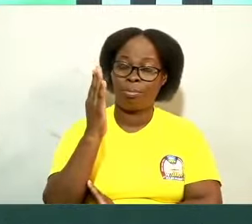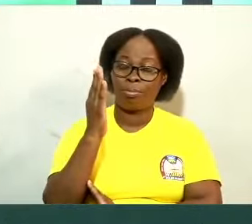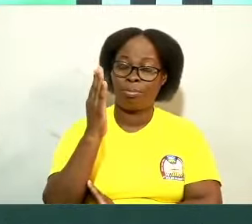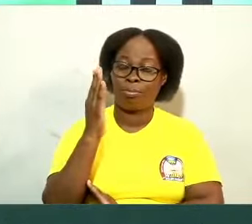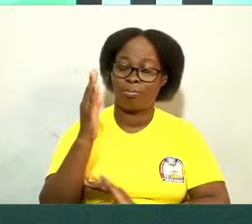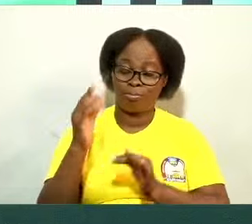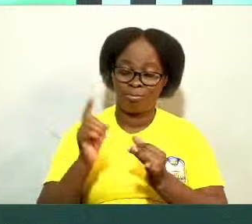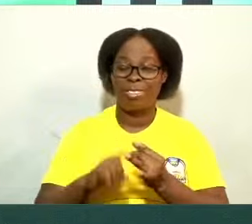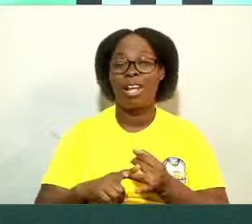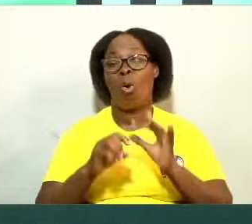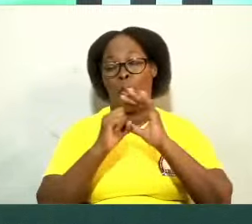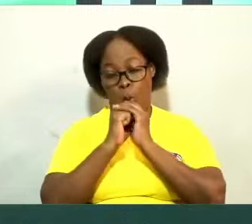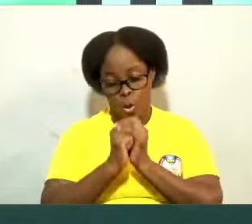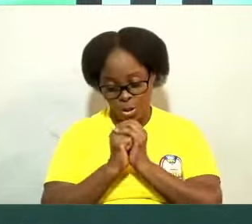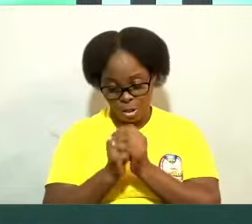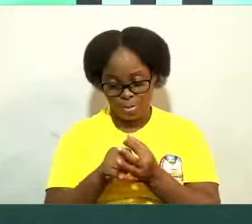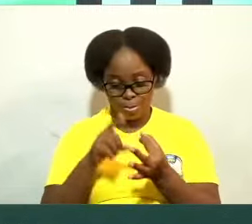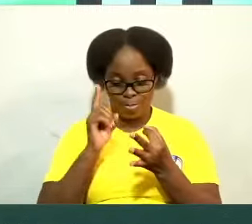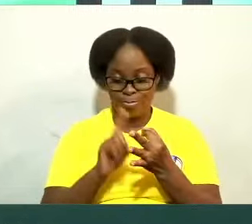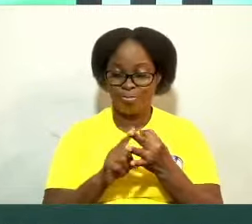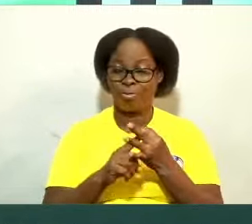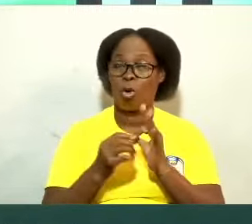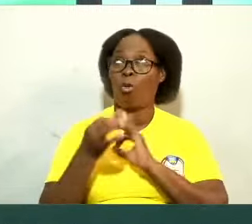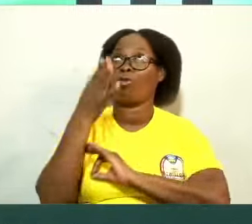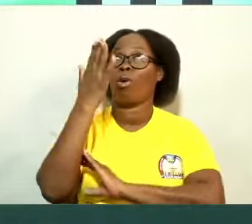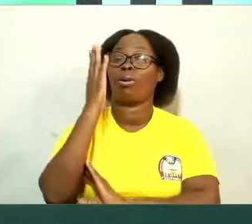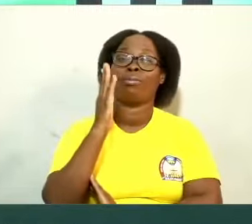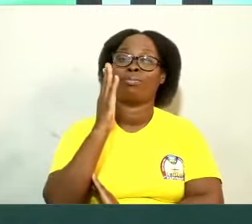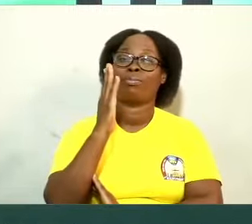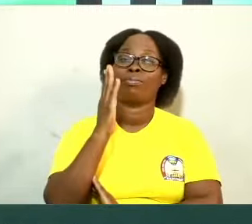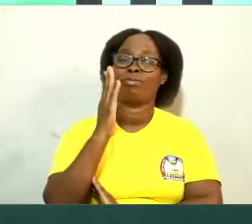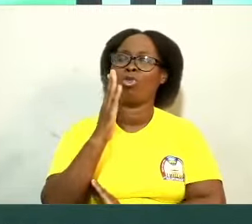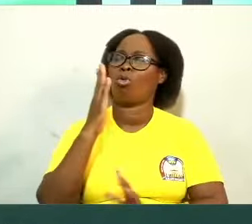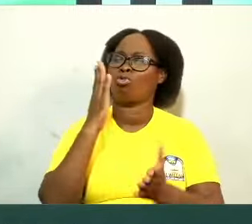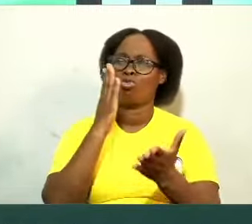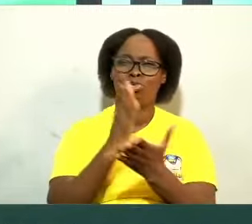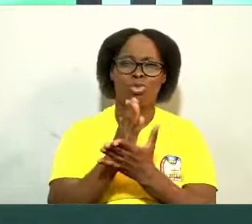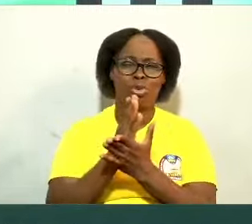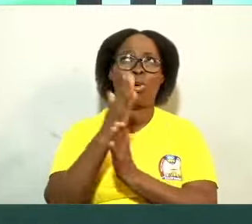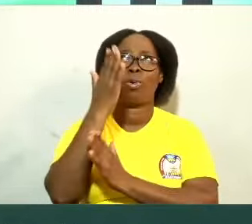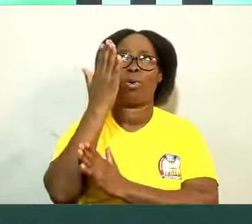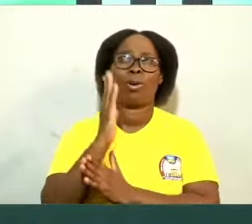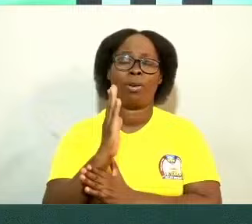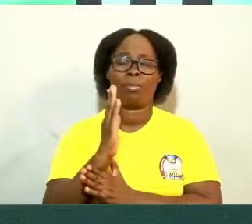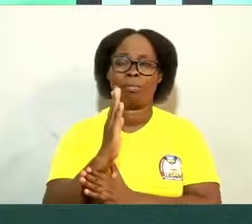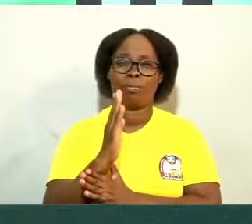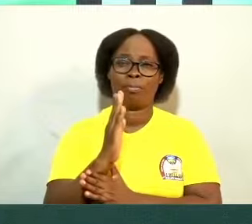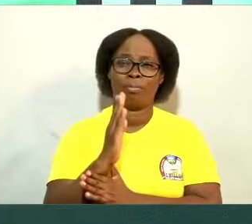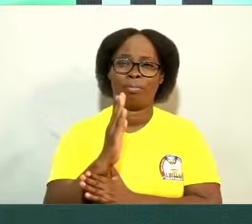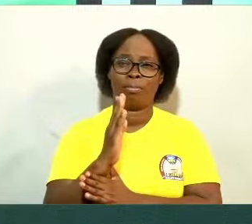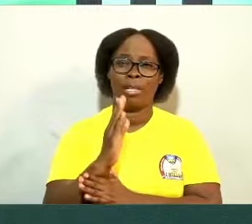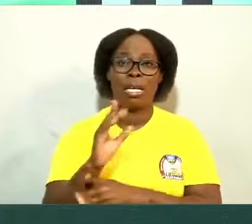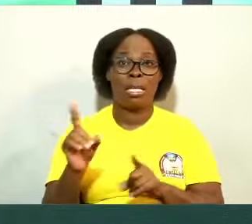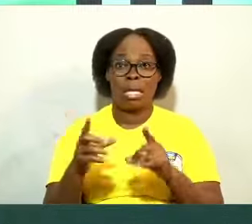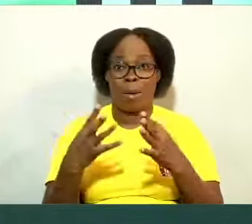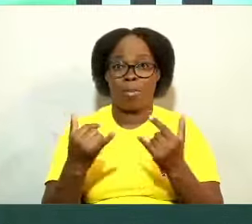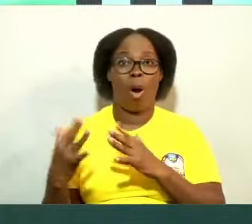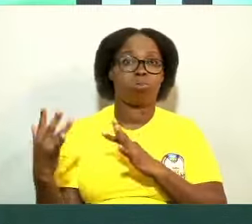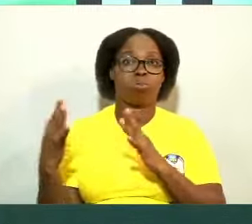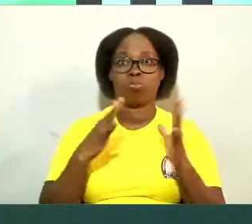alitoka na ibada ya Mungu wa kweli kabla ya machafuko ya sasa.